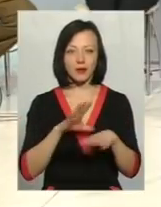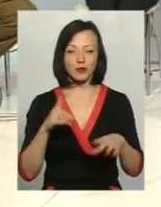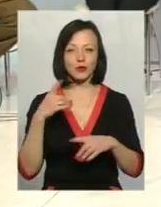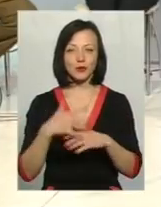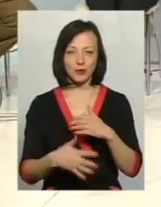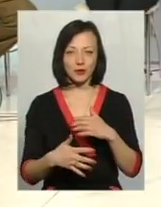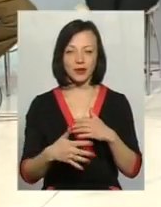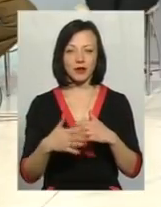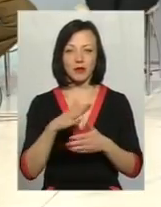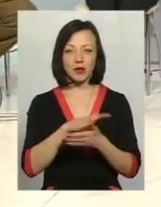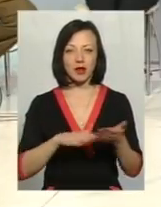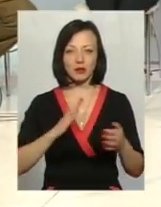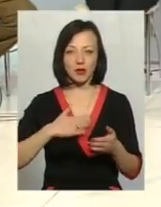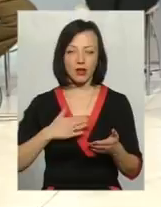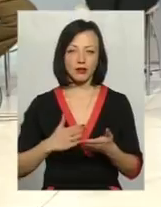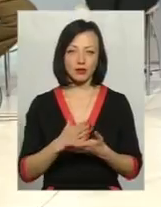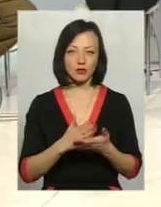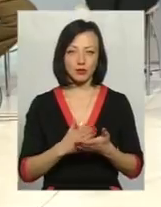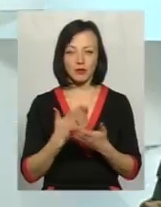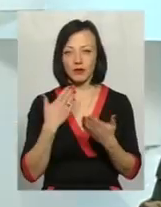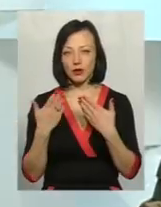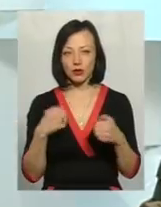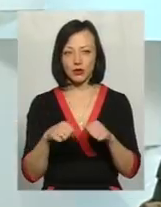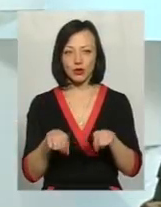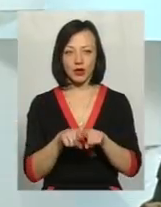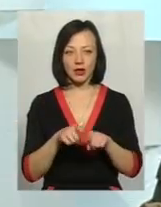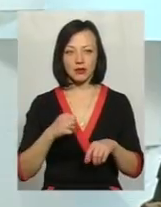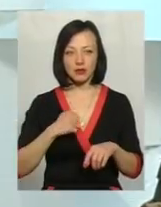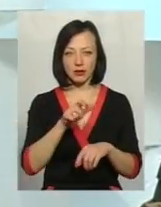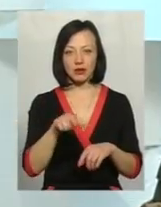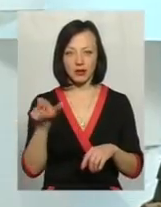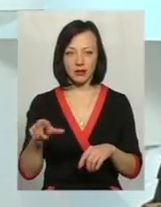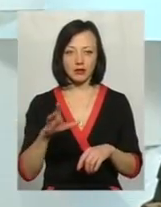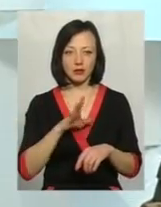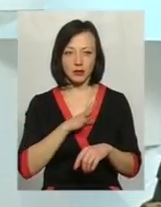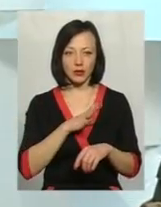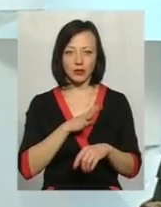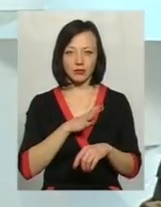Зрозуміло, що подальше моя служба була відношення до таких солдат.